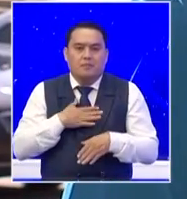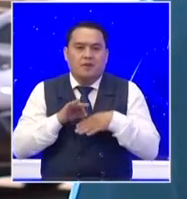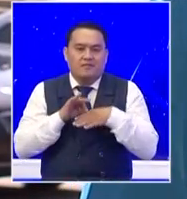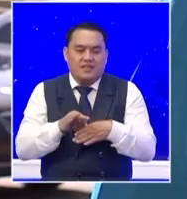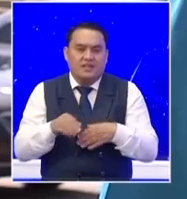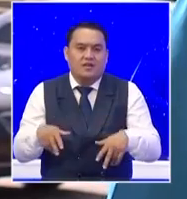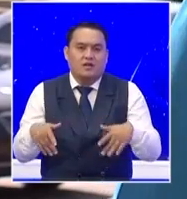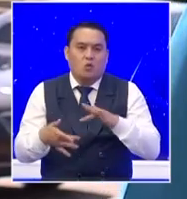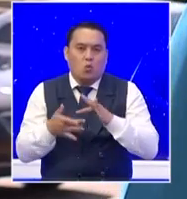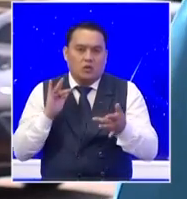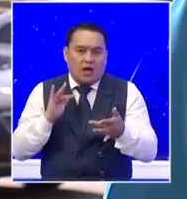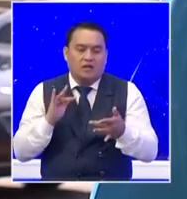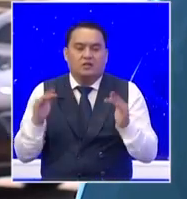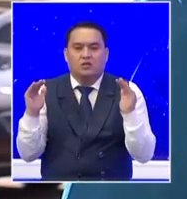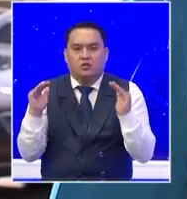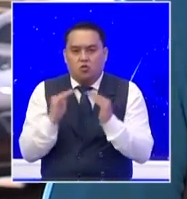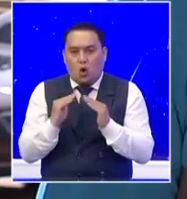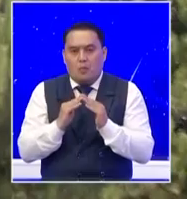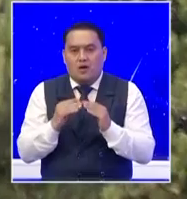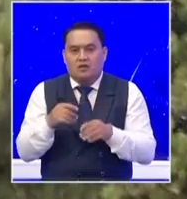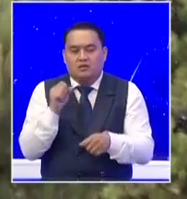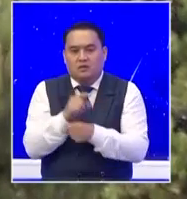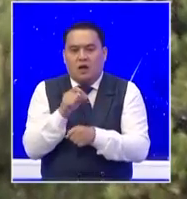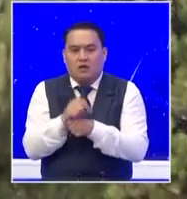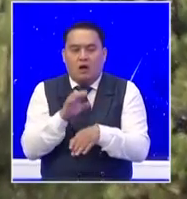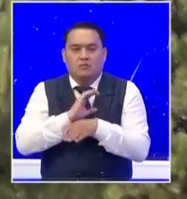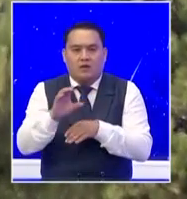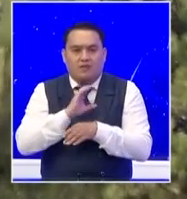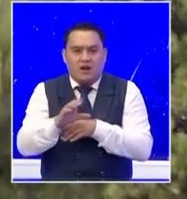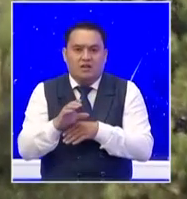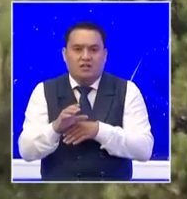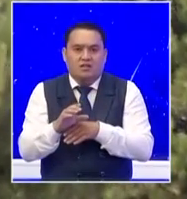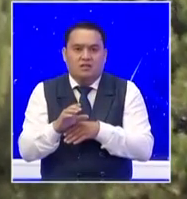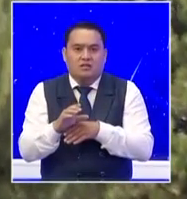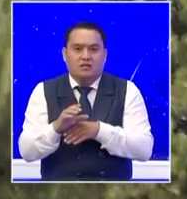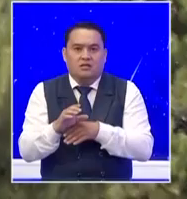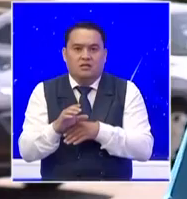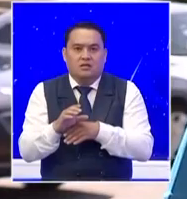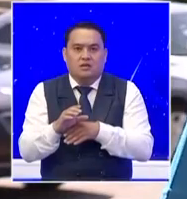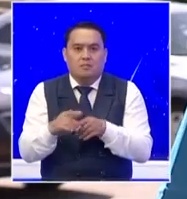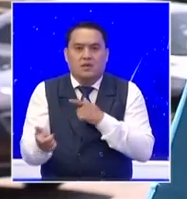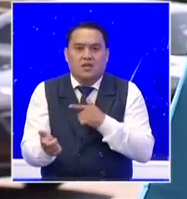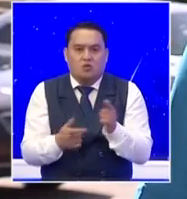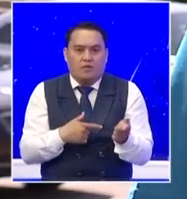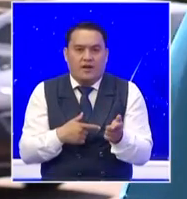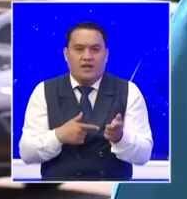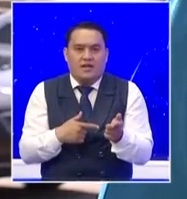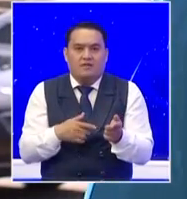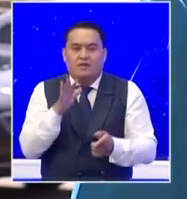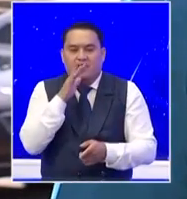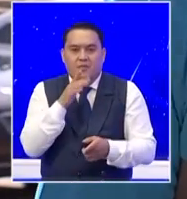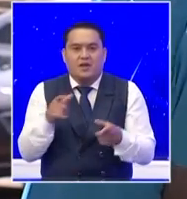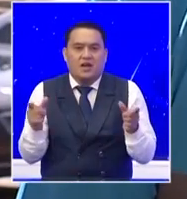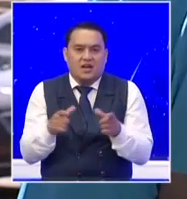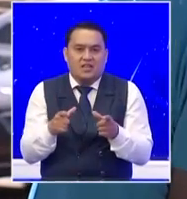онлайн-тренировку дома. Каждый игрок снимал онлайн-тренировку, отправляли в чат. Это называется общефизическая подготовка во время